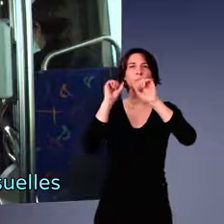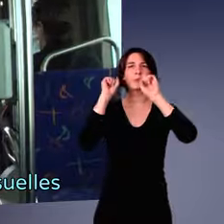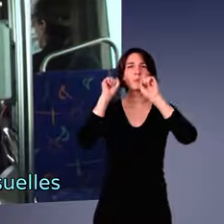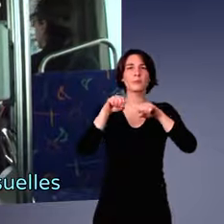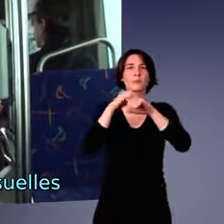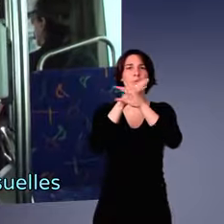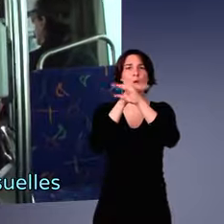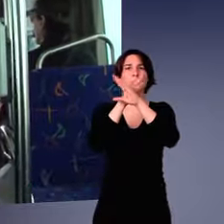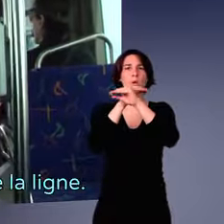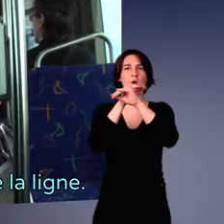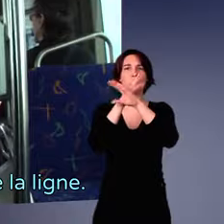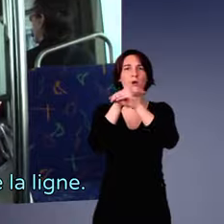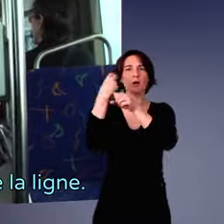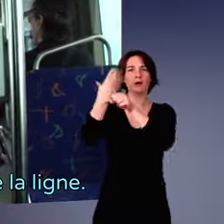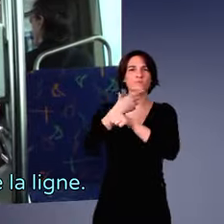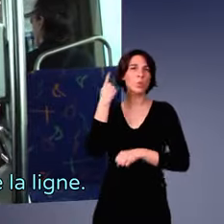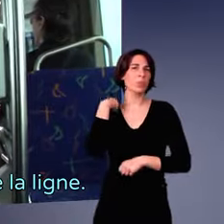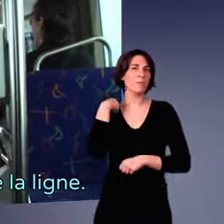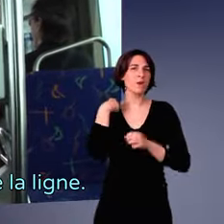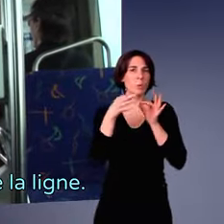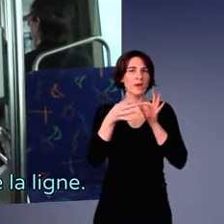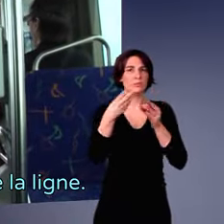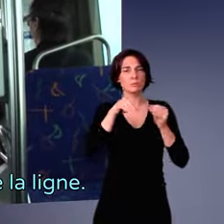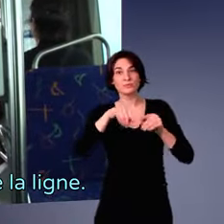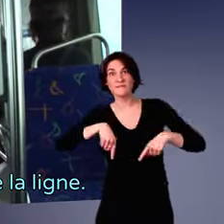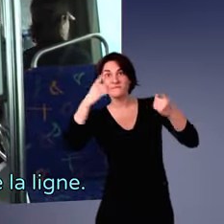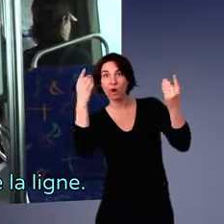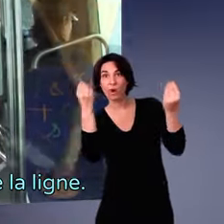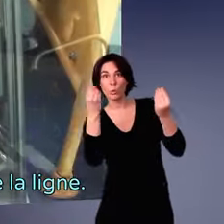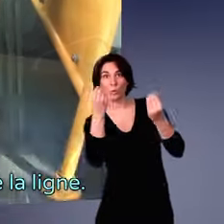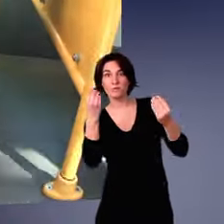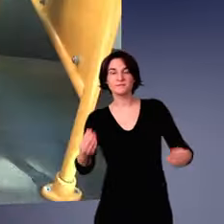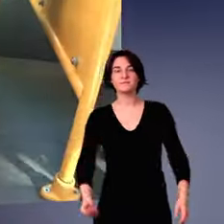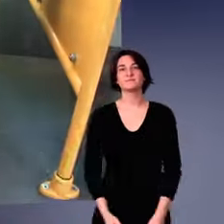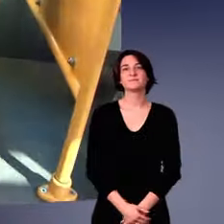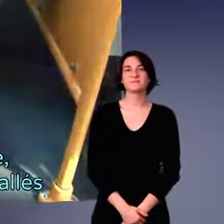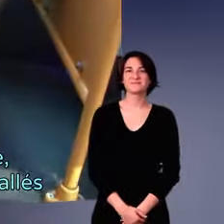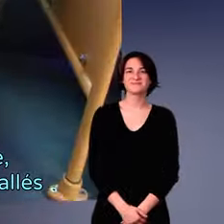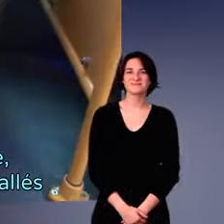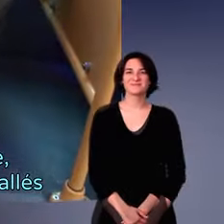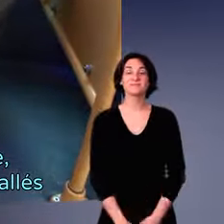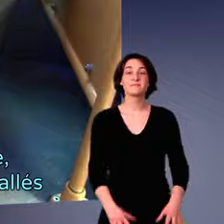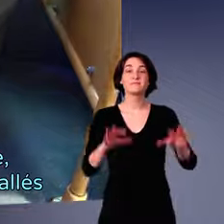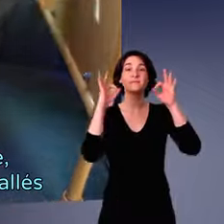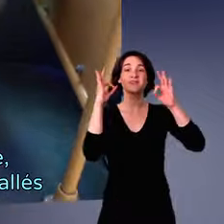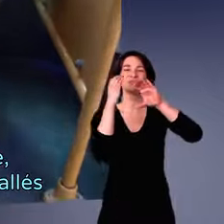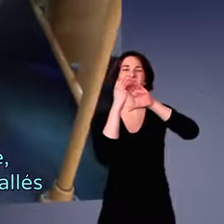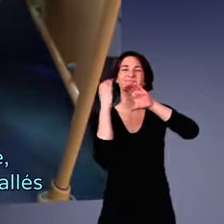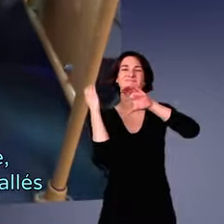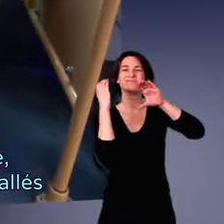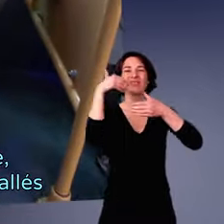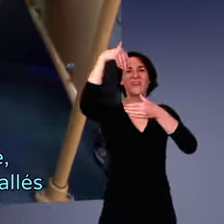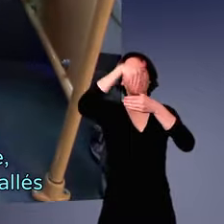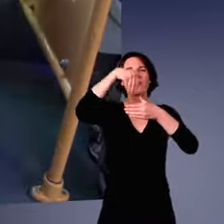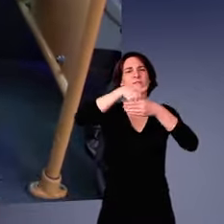les personnes déficient visuel sur le numéro et la direction de la ligne à l'intérieur du véhicule des